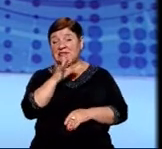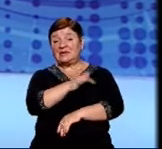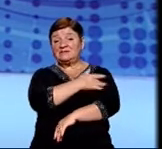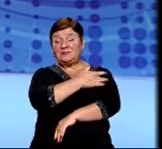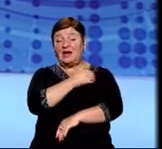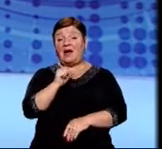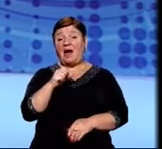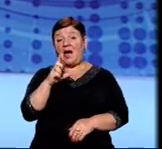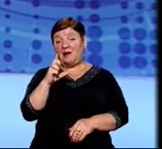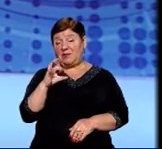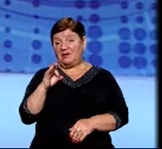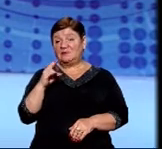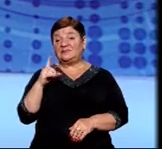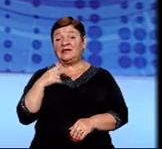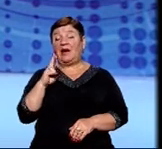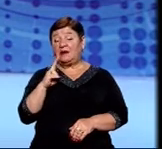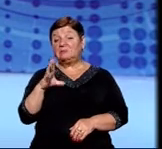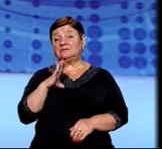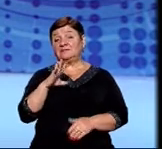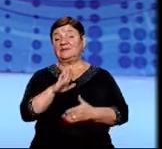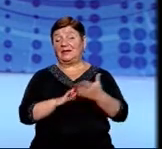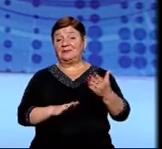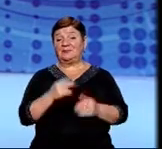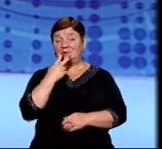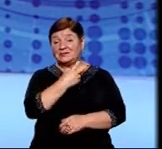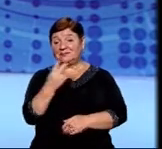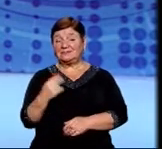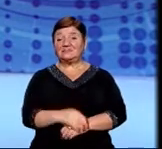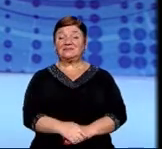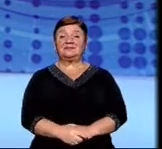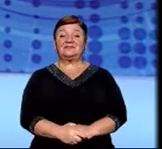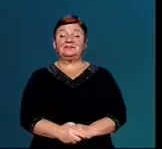АВЕ Наталія Левицька. Як це відбувається, дивіться далі у сюжеті.